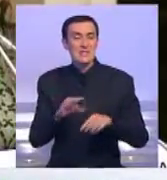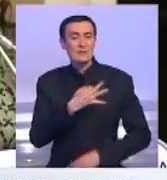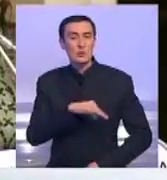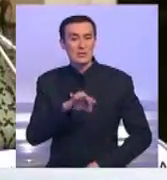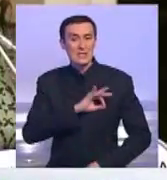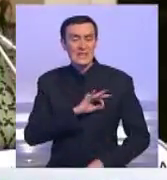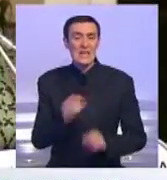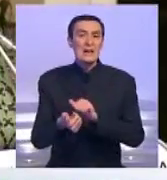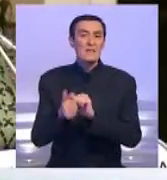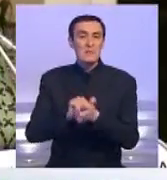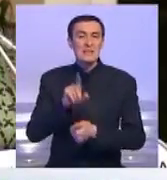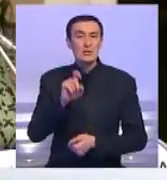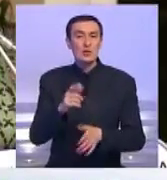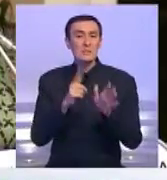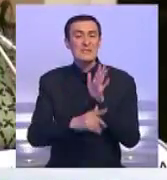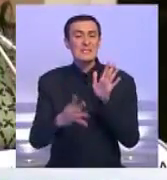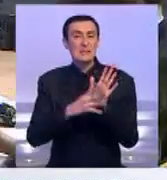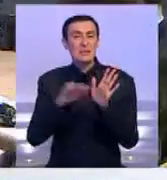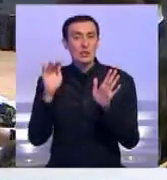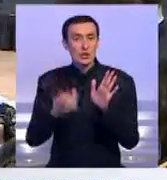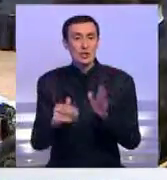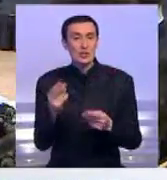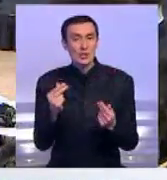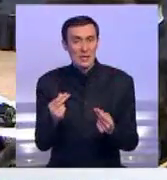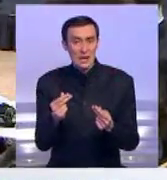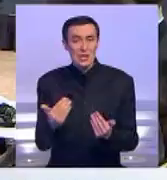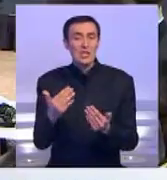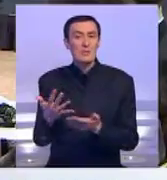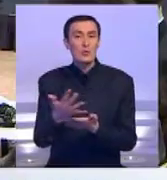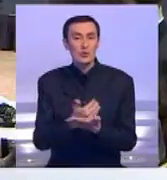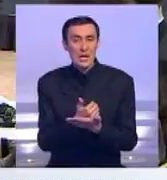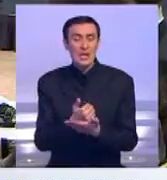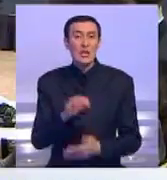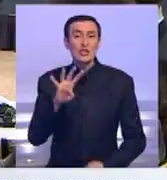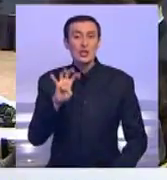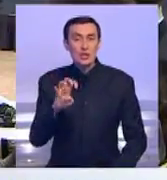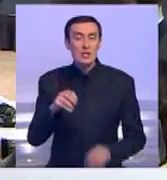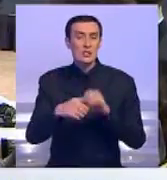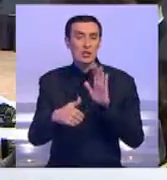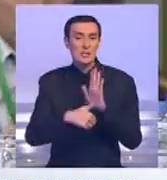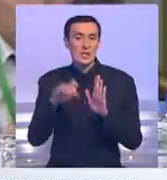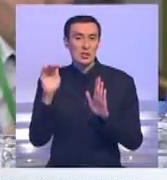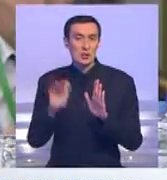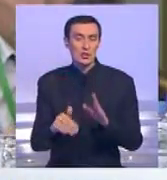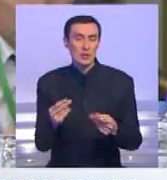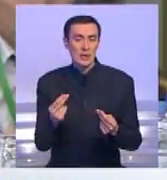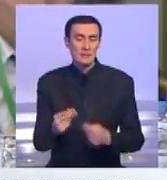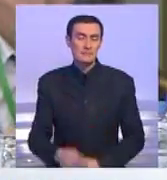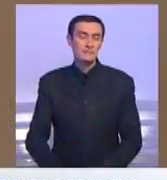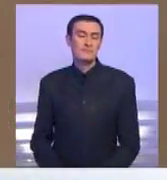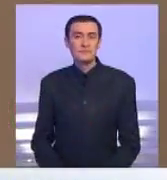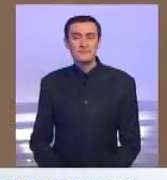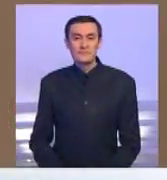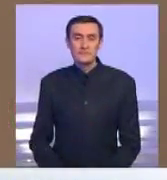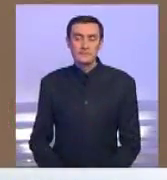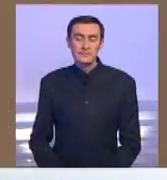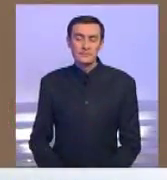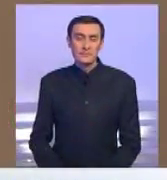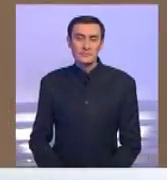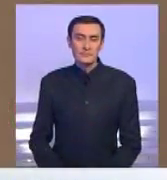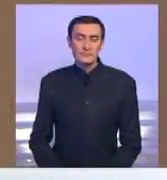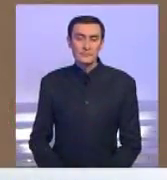Министерстве юстиции вместо 179 тысяч тенге сейчас получает 416 тысяч.